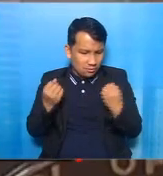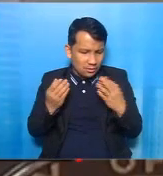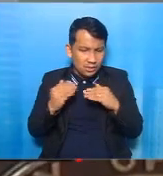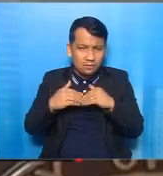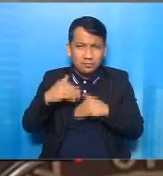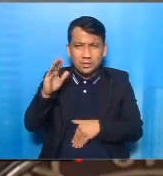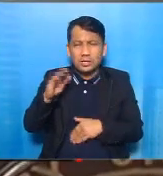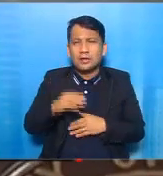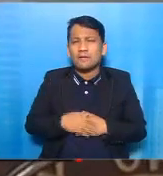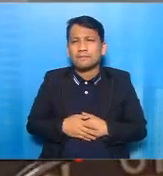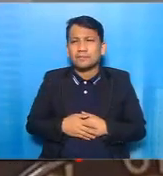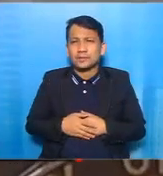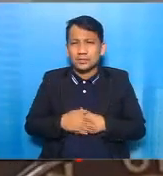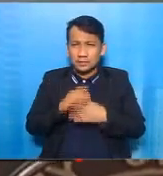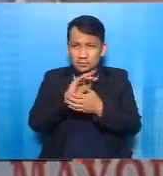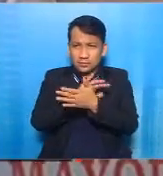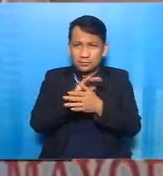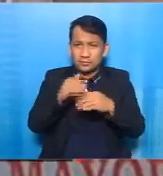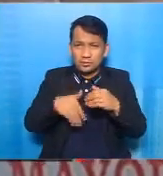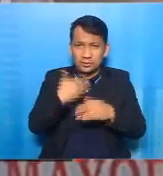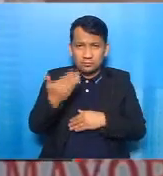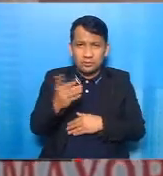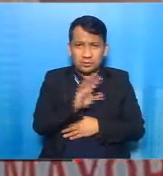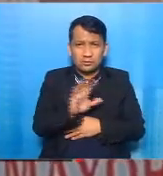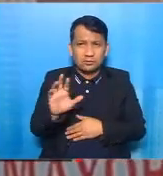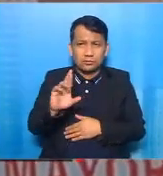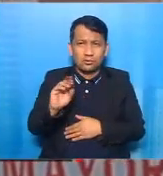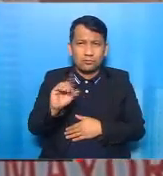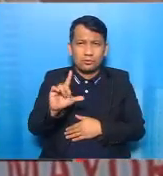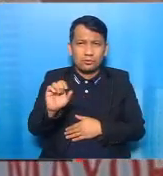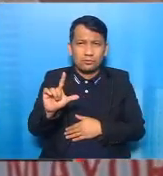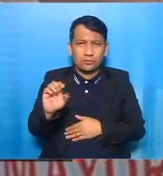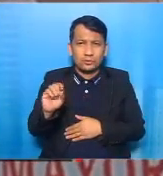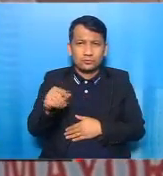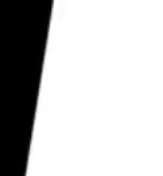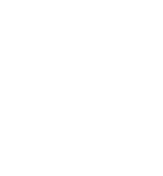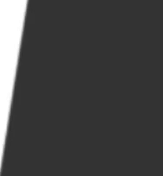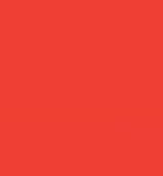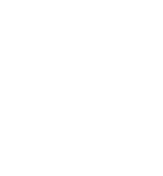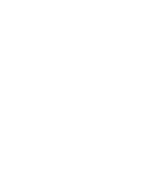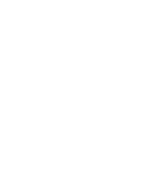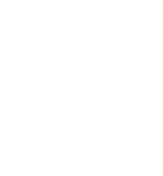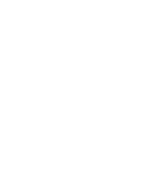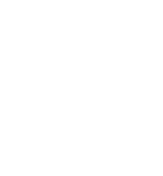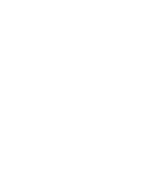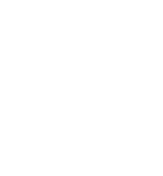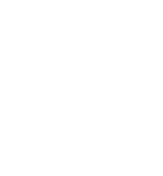Nagbabalita mula sa frontline, Romy Lopez, News 5.